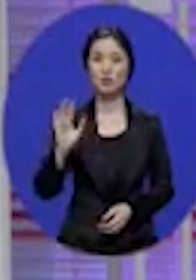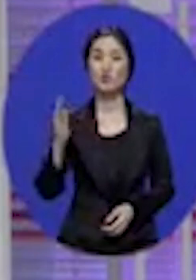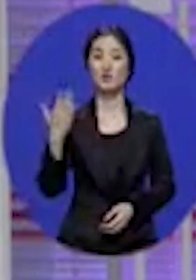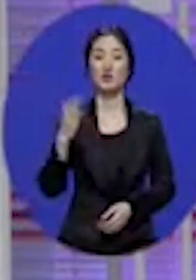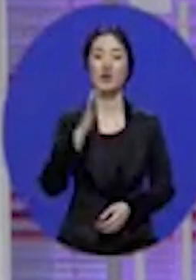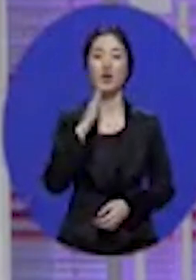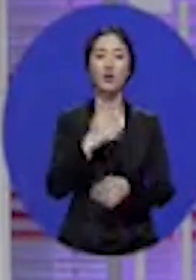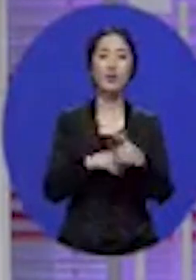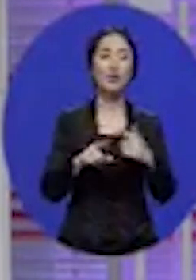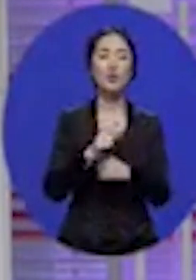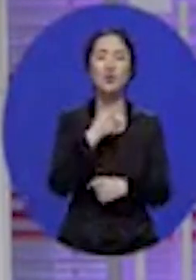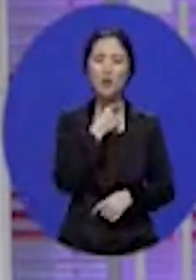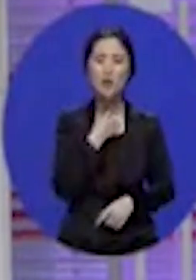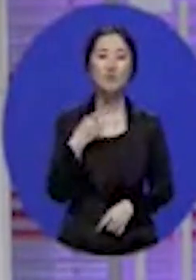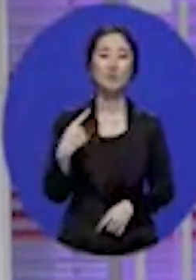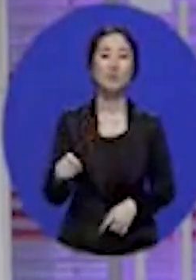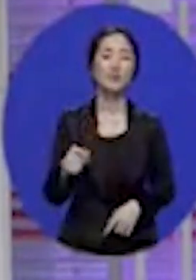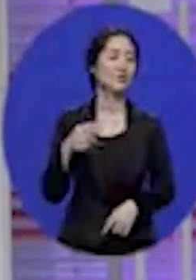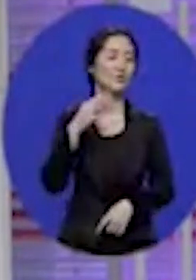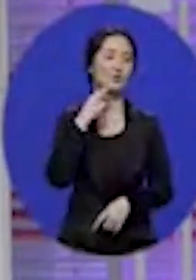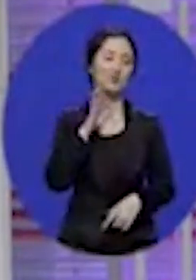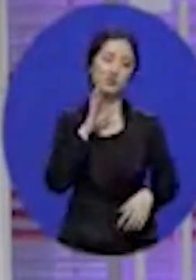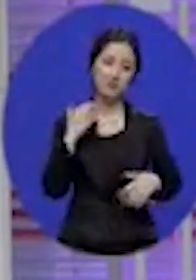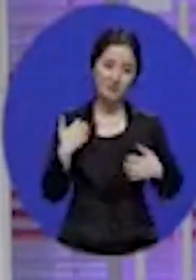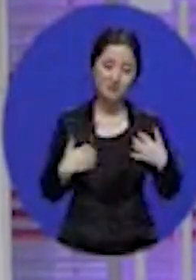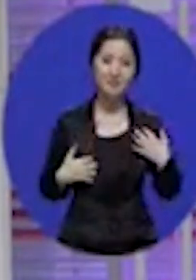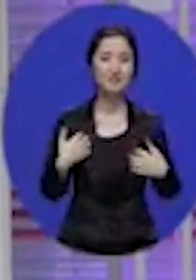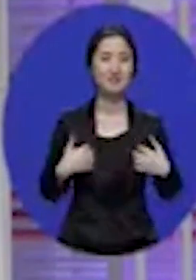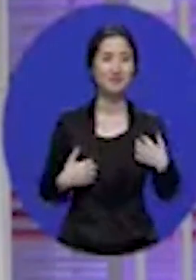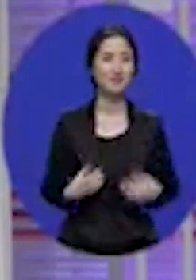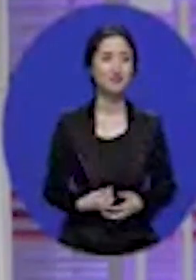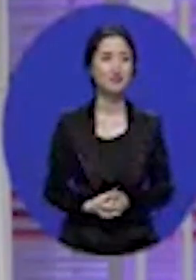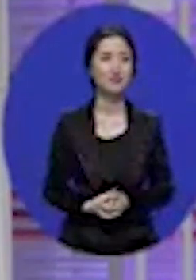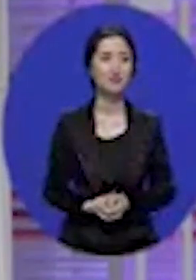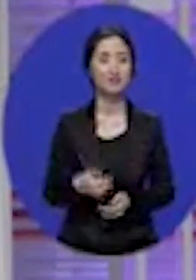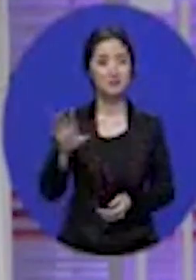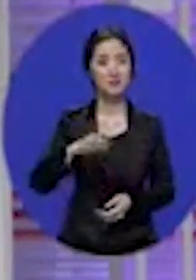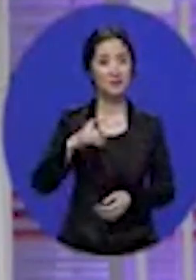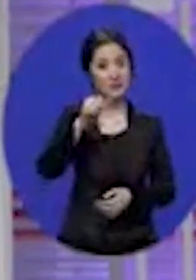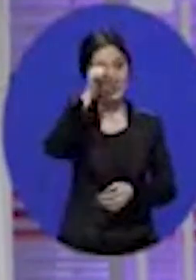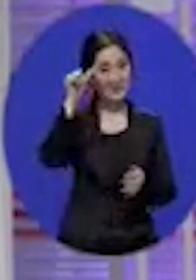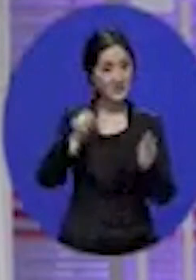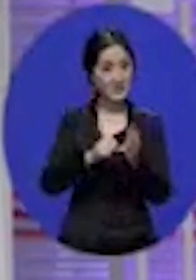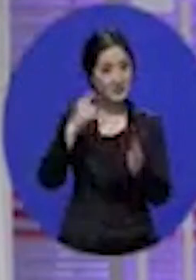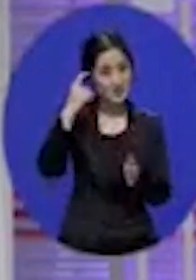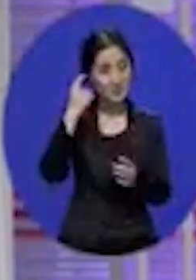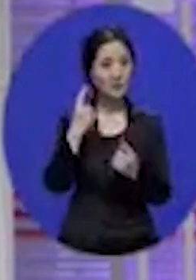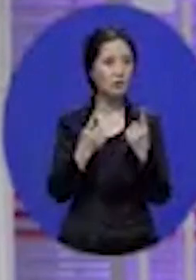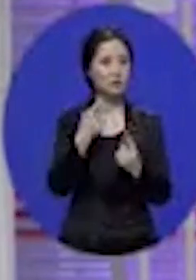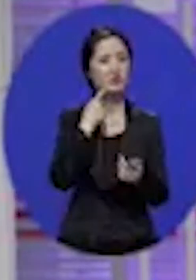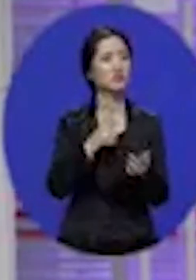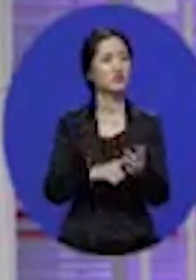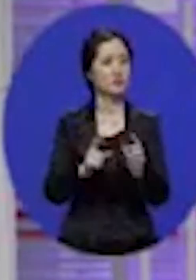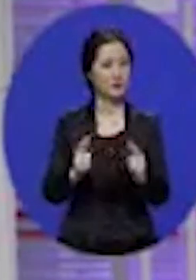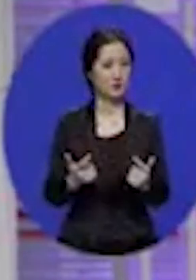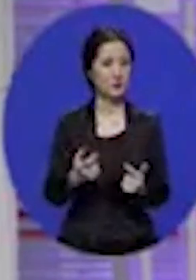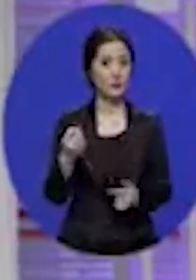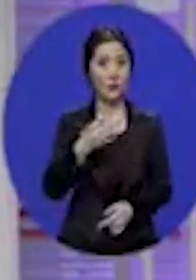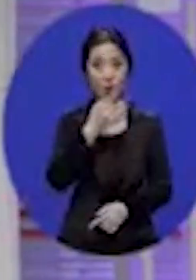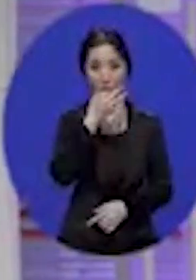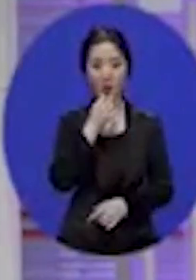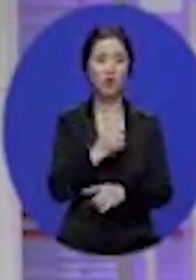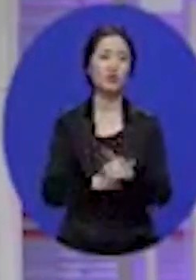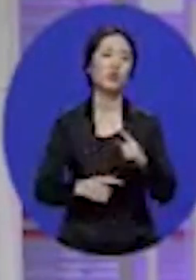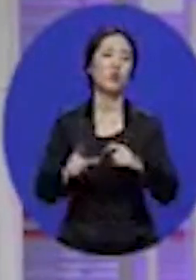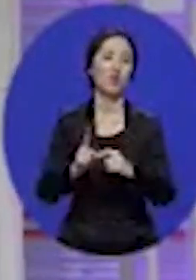무엇을 바래라 내 인생에. 예, 그런 마음이 들었지만 인생에 여러분께 녹록지가 않아요. 그리고 욕심이라는 게 그게